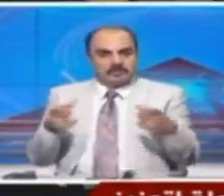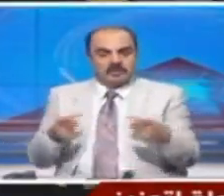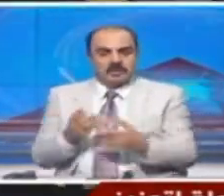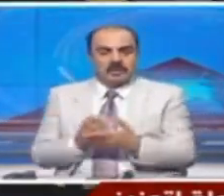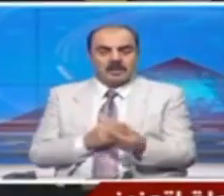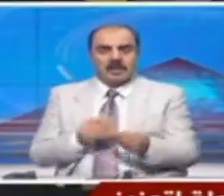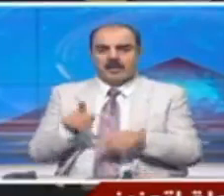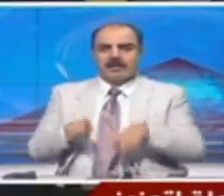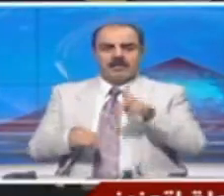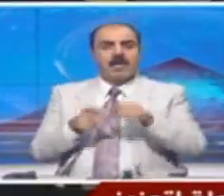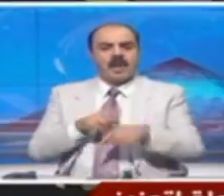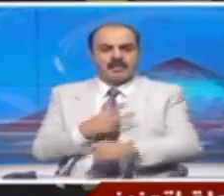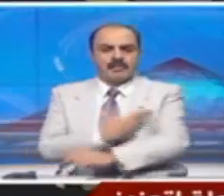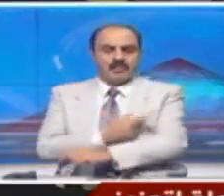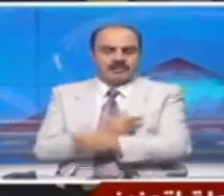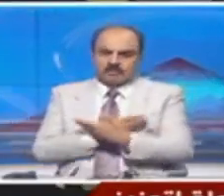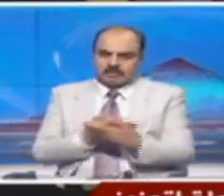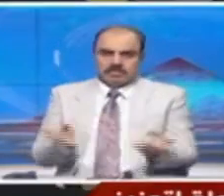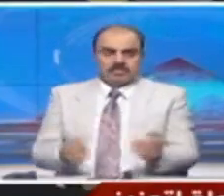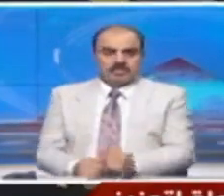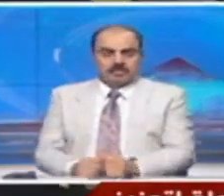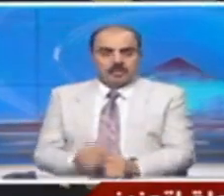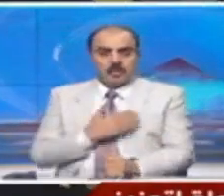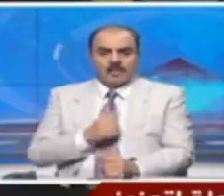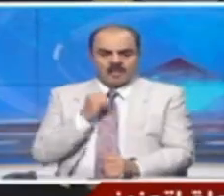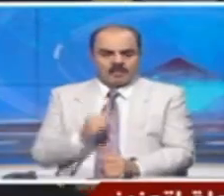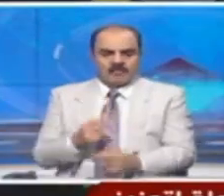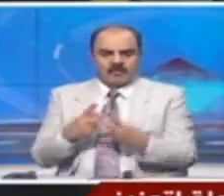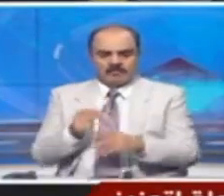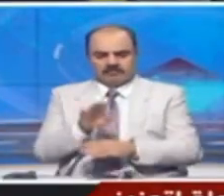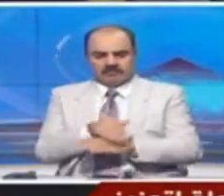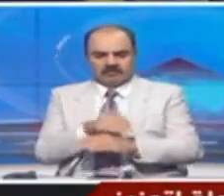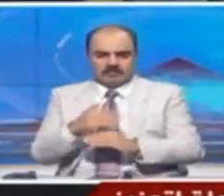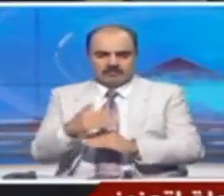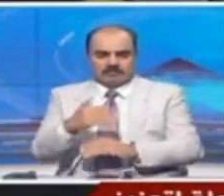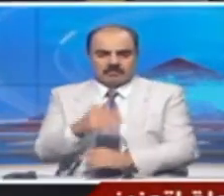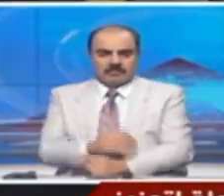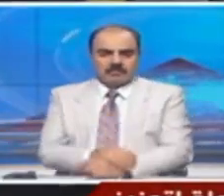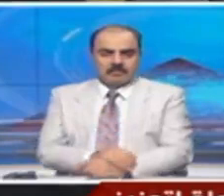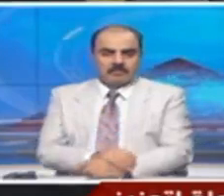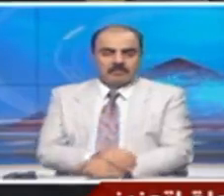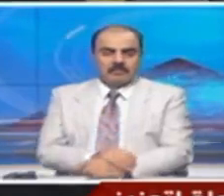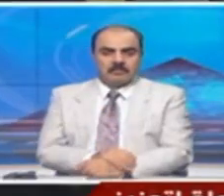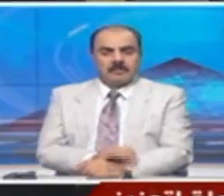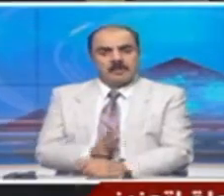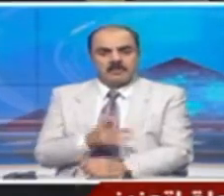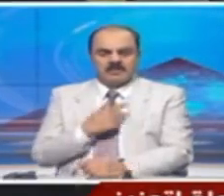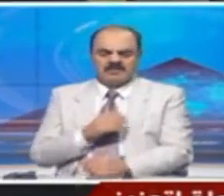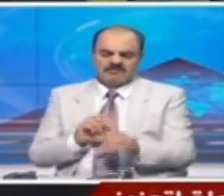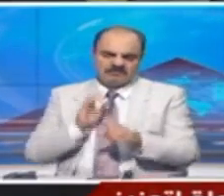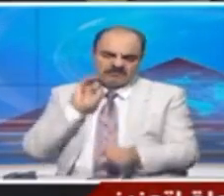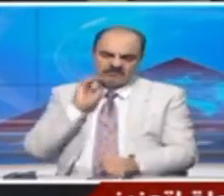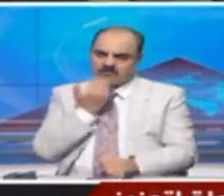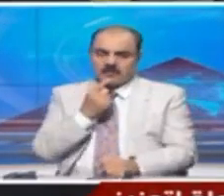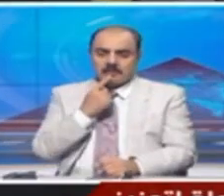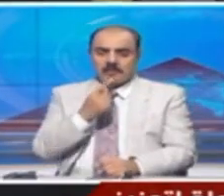مختلف الفئات لتلقي اللقاح. احنا كدولة النهاردة وضعين خطة يعني الحقيقة صارمة جدا